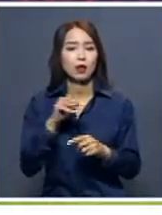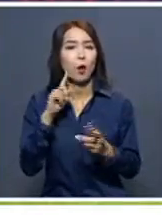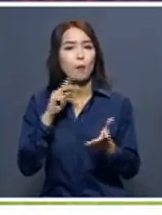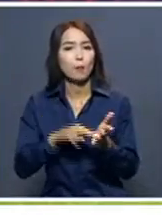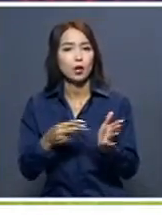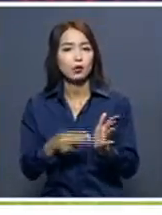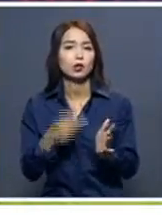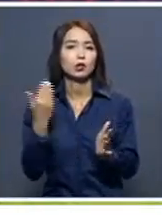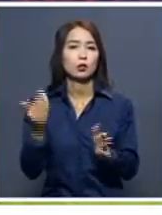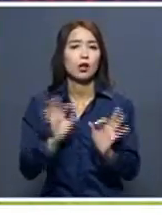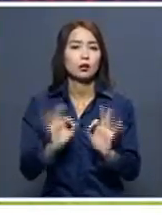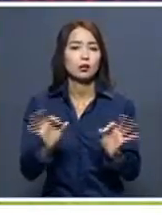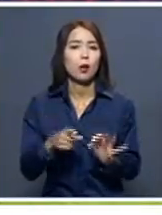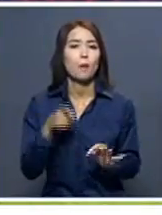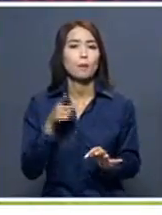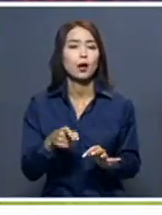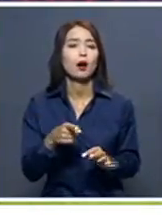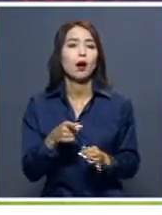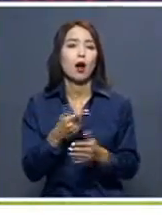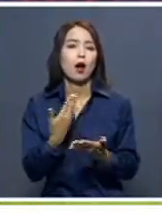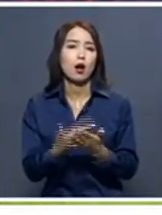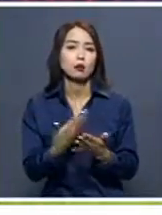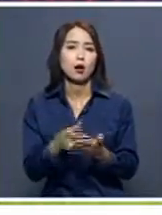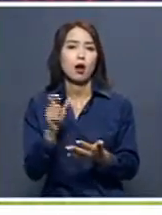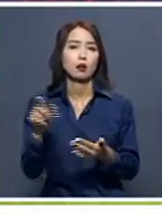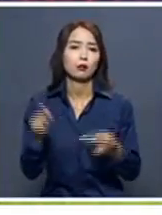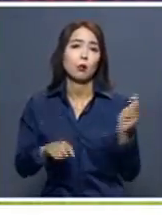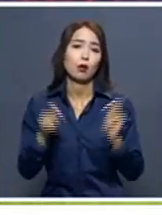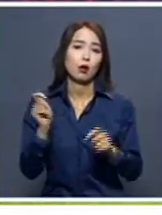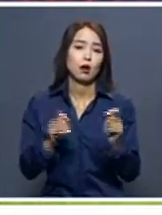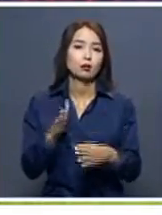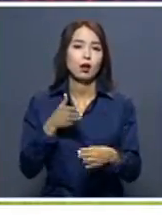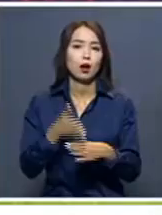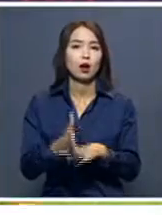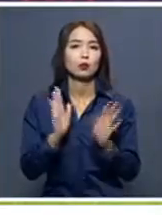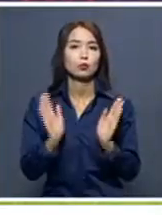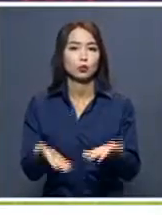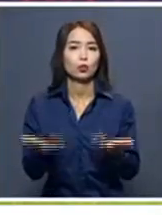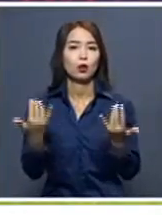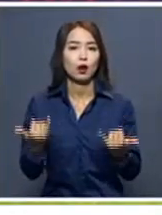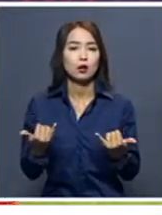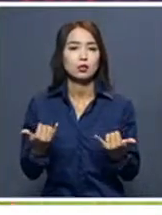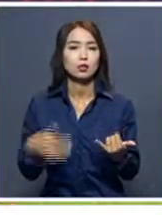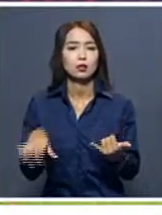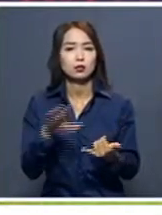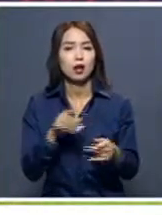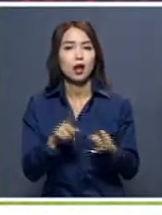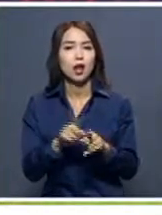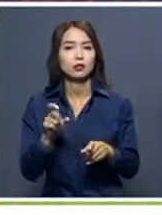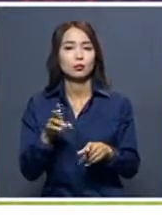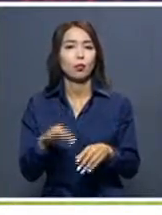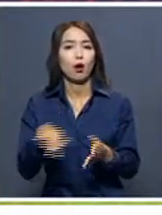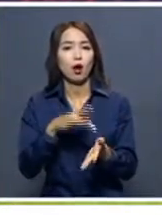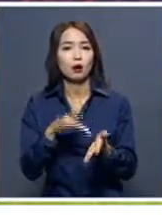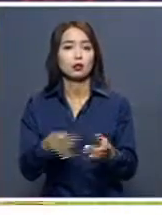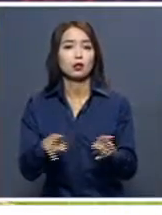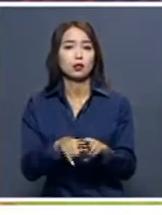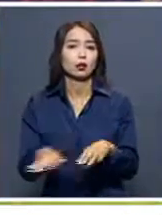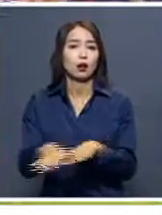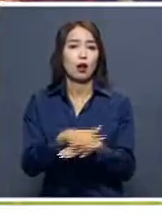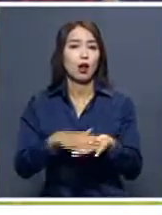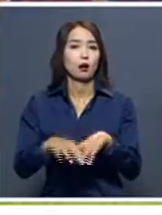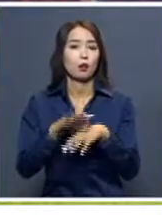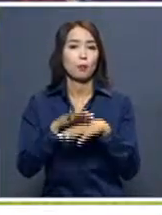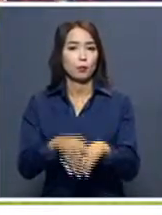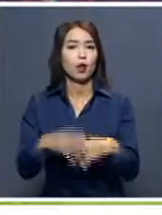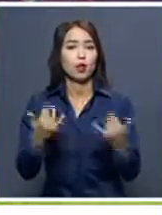ұйымдастырушыларының айтуынша, мұнда мыңдаған адам келеді де, екі күн бойы осы экспо қалашығының маңында өткізіледі.